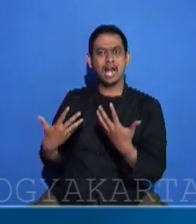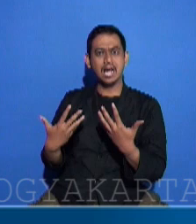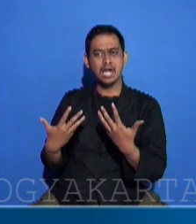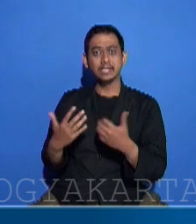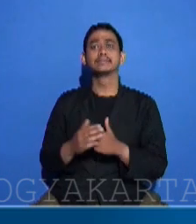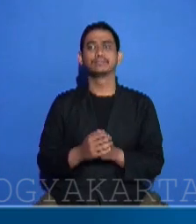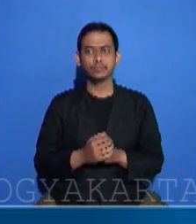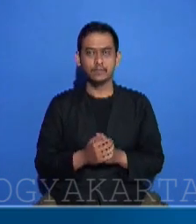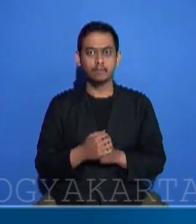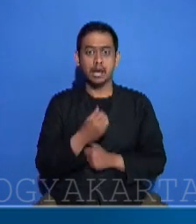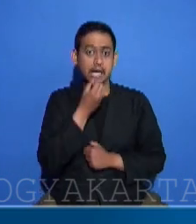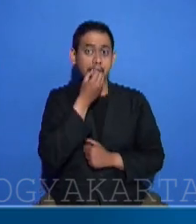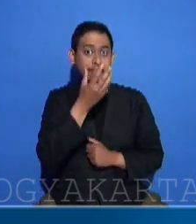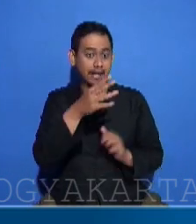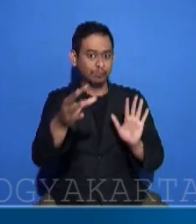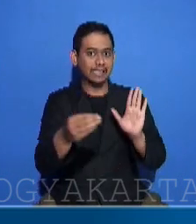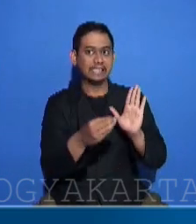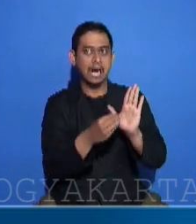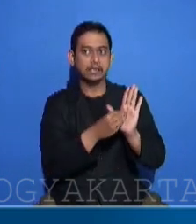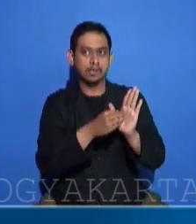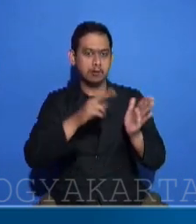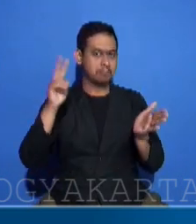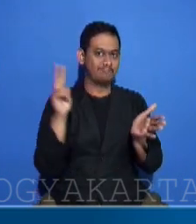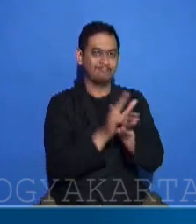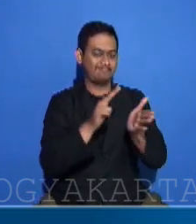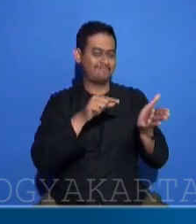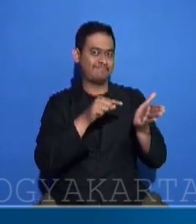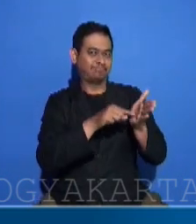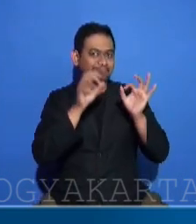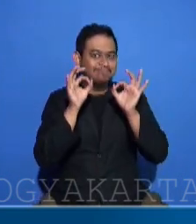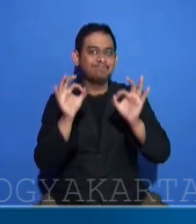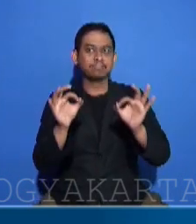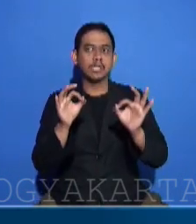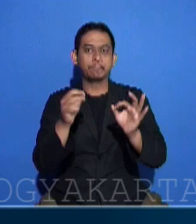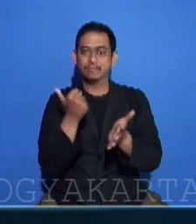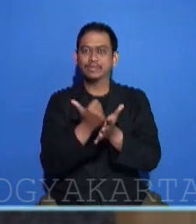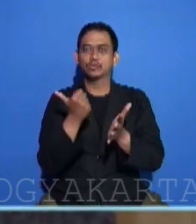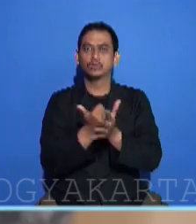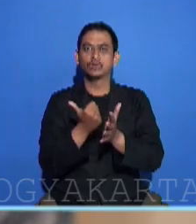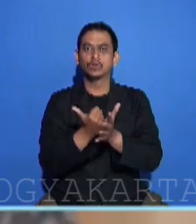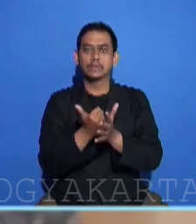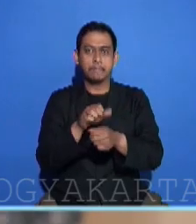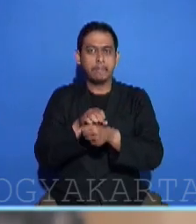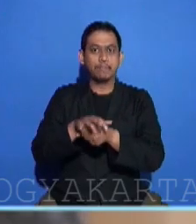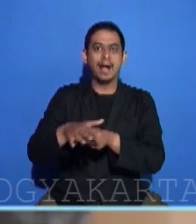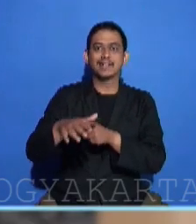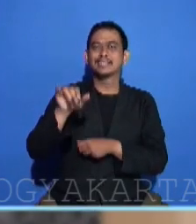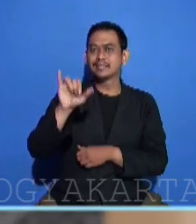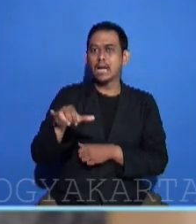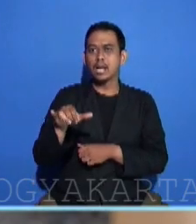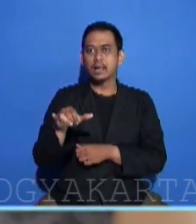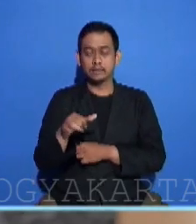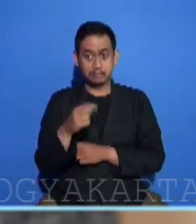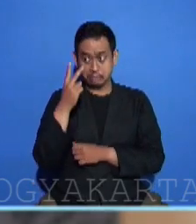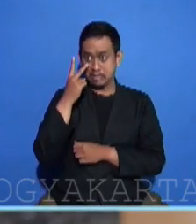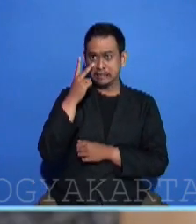menyampaikan isu itu memang akurat, itu memang terjadi benar, baik kejadiannya maupun dampak-dampaknya. Sehingga kita membutuhkan